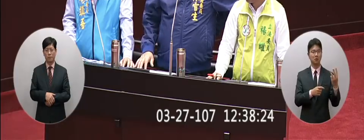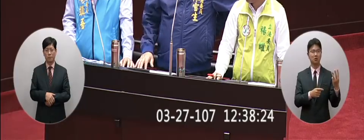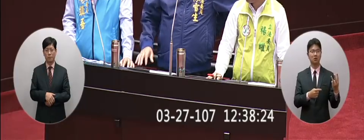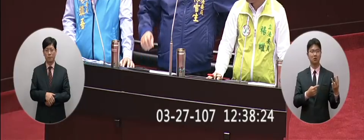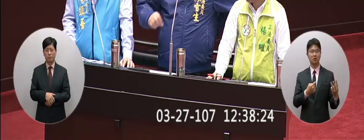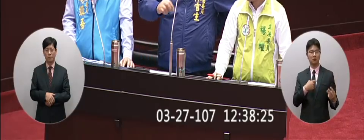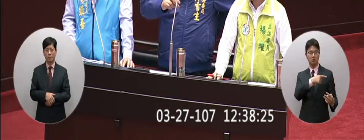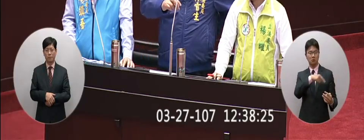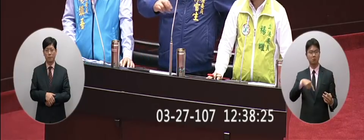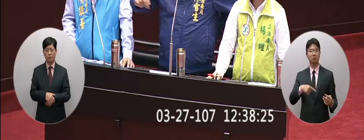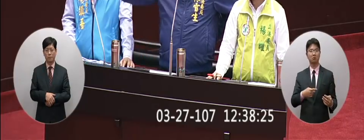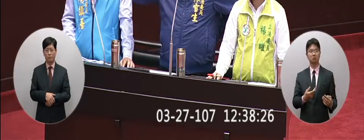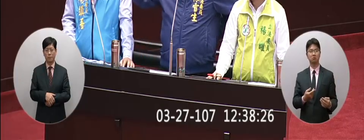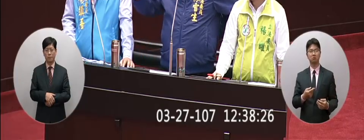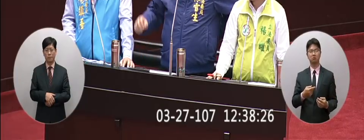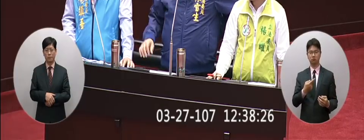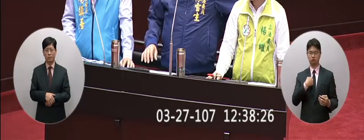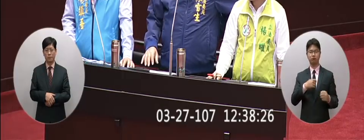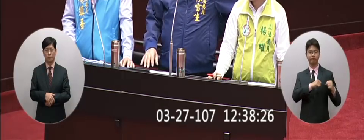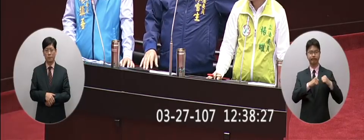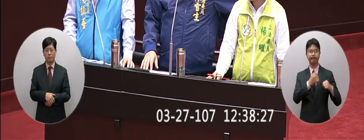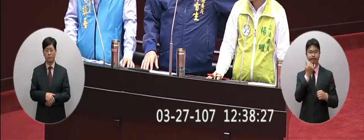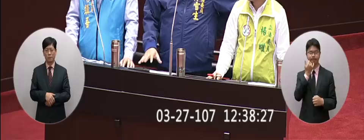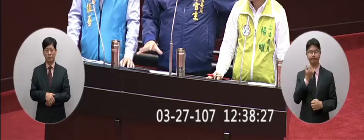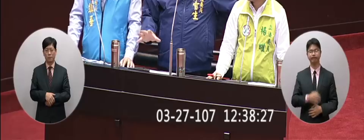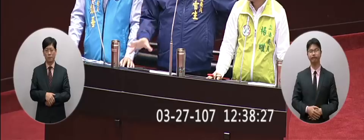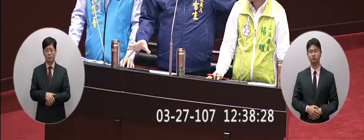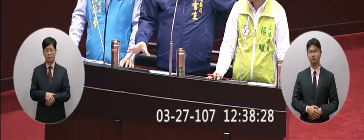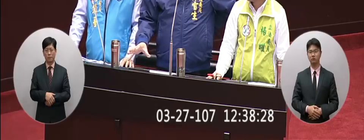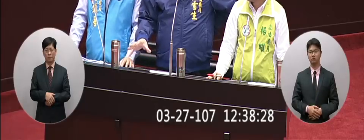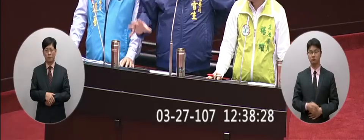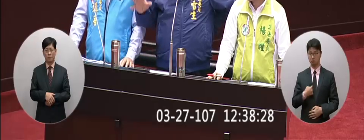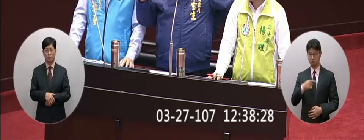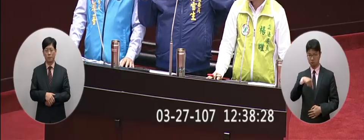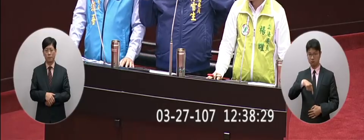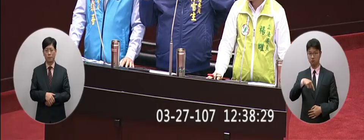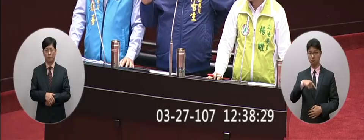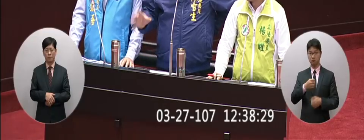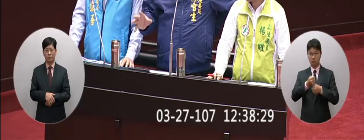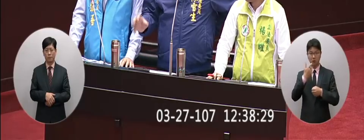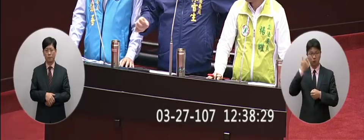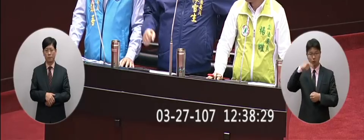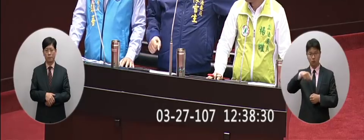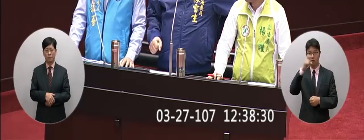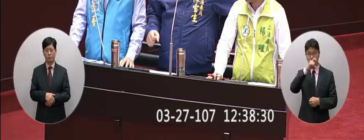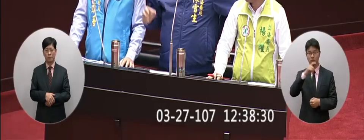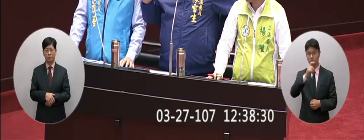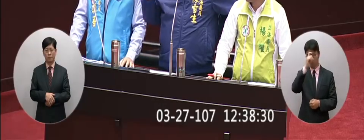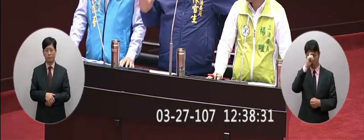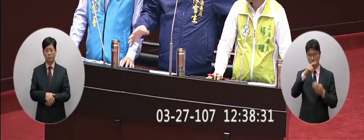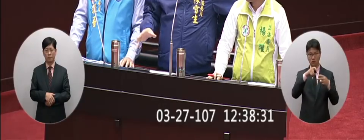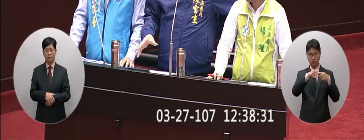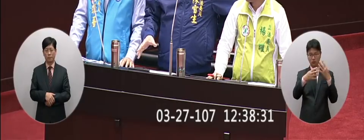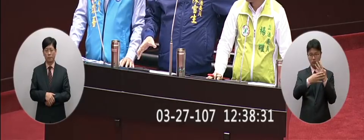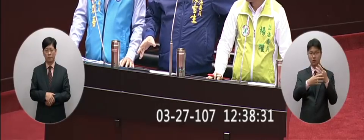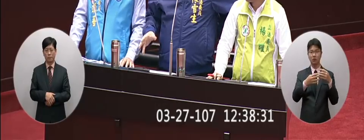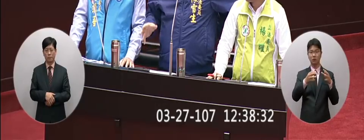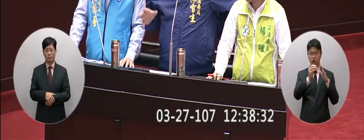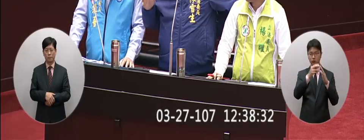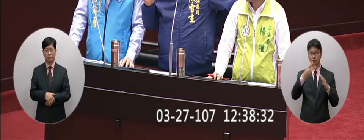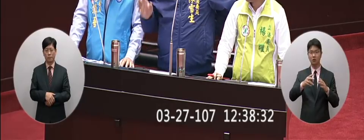有泸州老窖哈、啊、都在一条线上。所以我们的酒啊，希望能够透过工业局、国贸